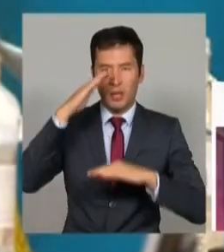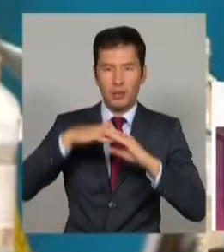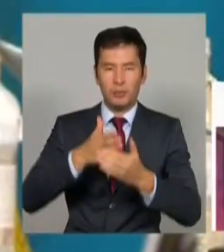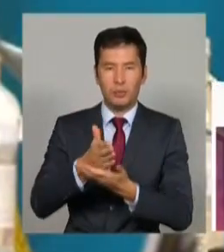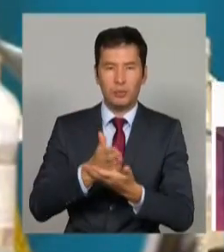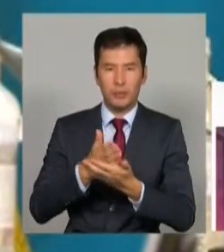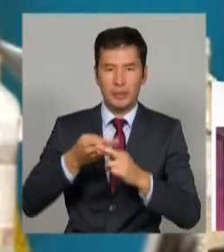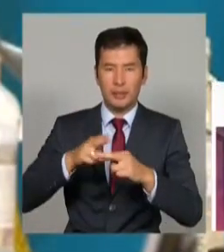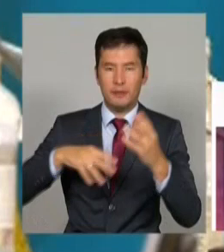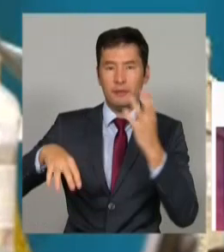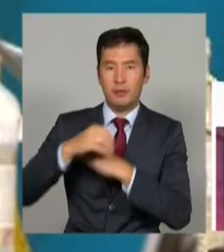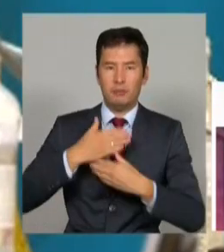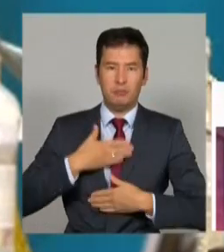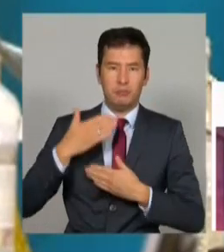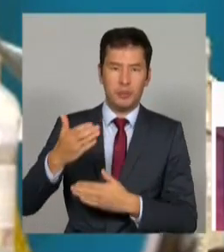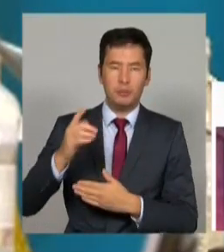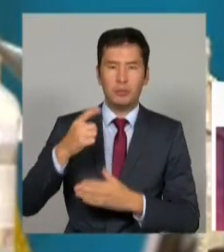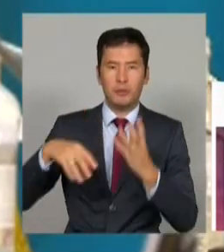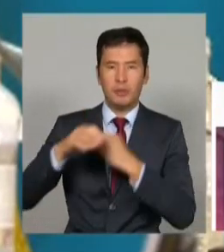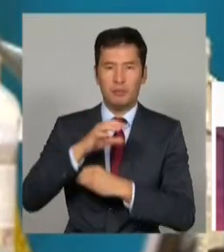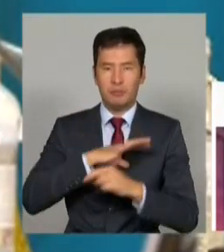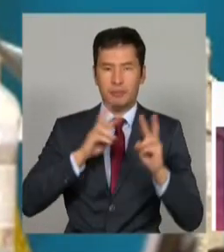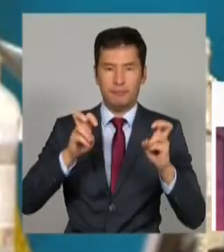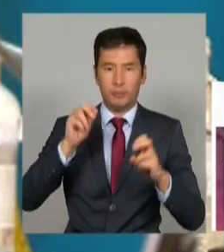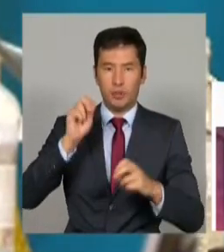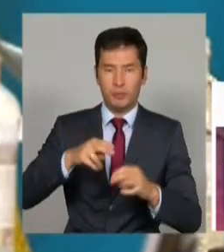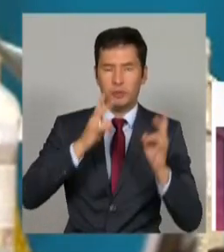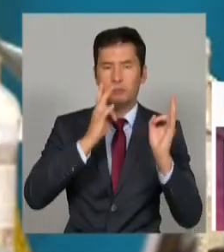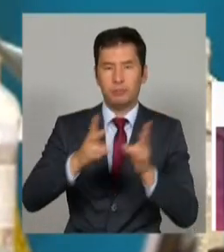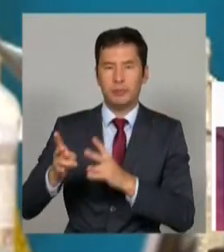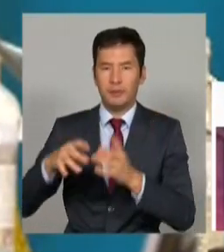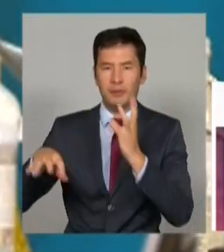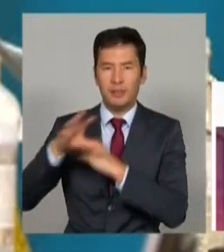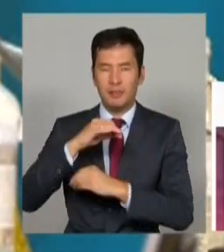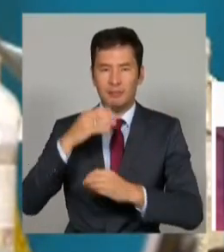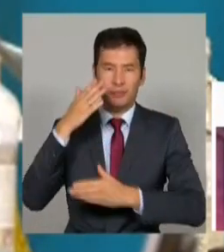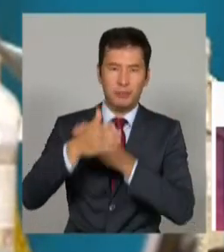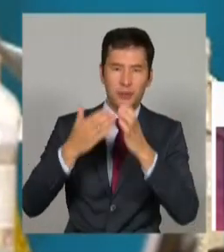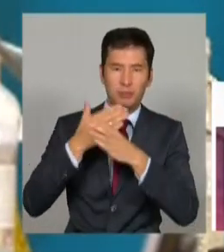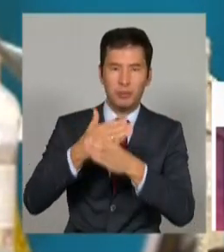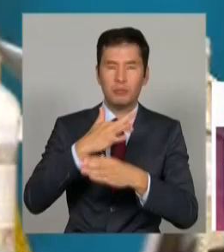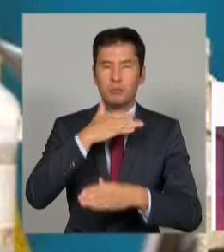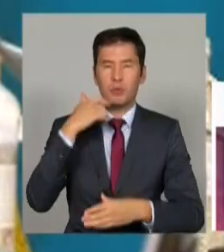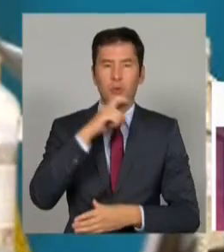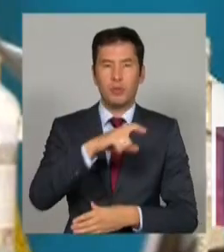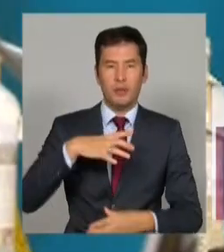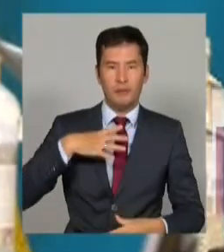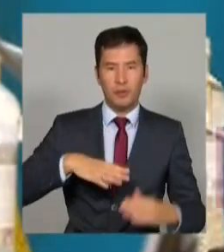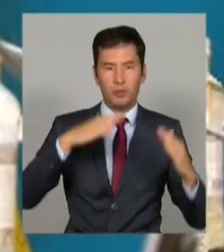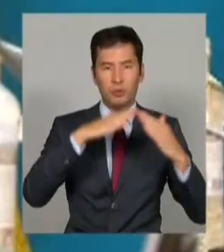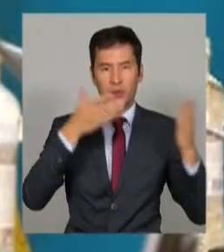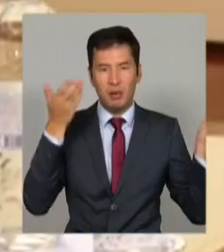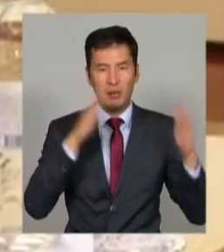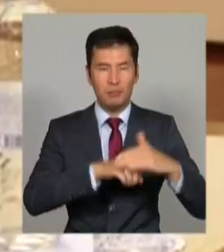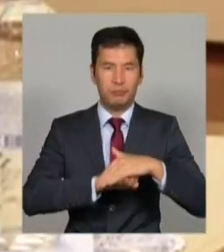қызметкерлеріне алғыс айтамын. Дегенмен өрттің салдары қиынға соқты. Адамдар зардап шекті. Көптеген азамат баспанасын тастап кетуге мәжбүр болды. Елді